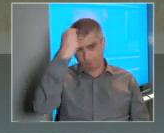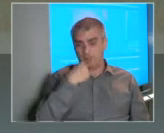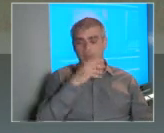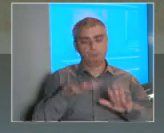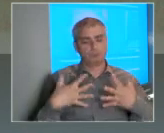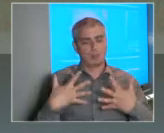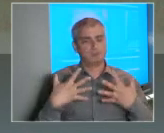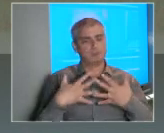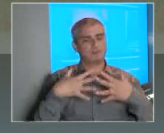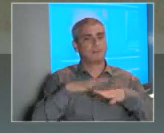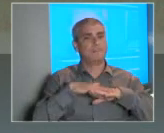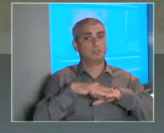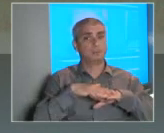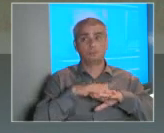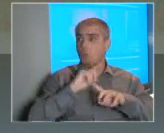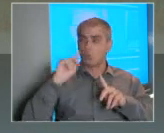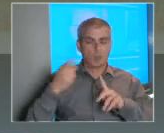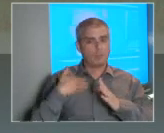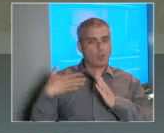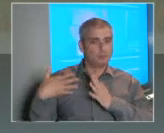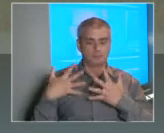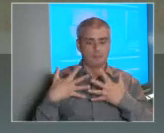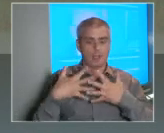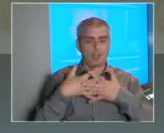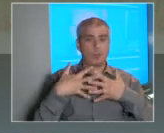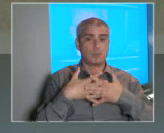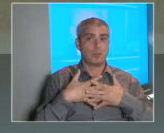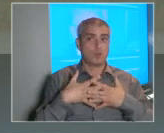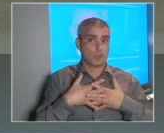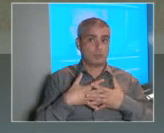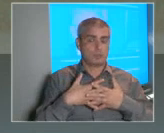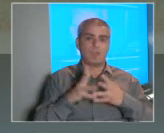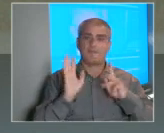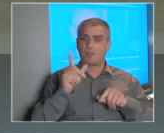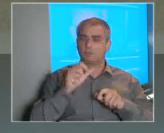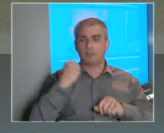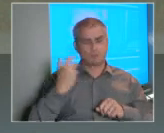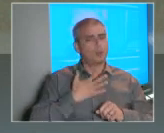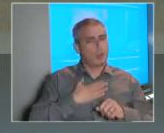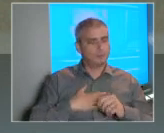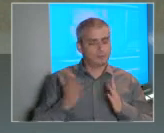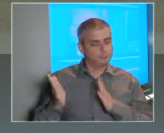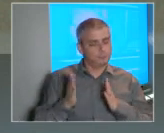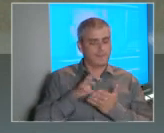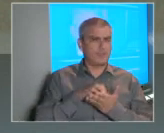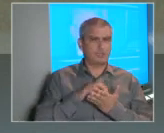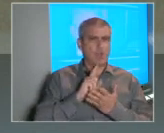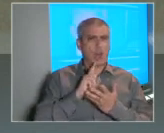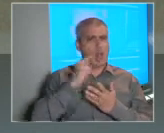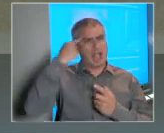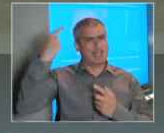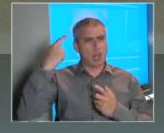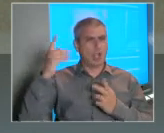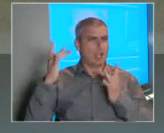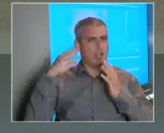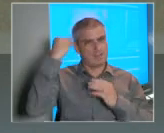פיוס, כלומר, שים לב שכולם הולכים לכיוון של אחדות, וגם אנשי ימין רוצים למרכז. למרכז זה לאו דווקא אידיאולוגיה